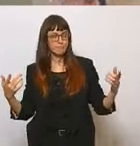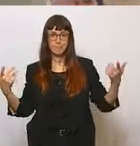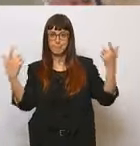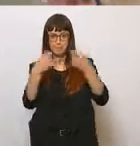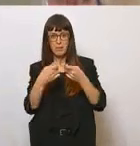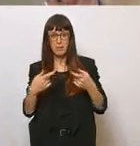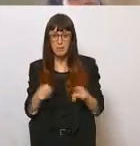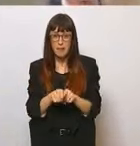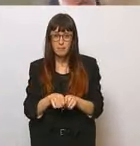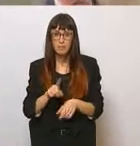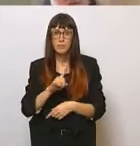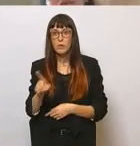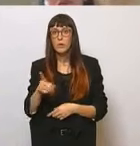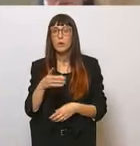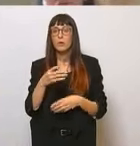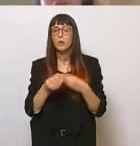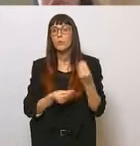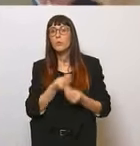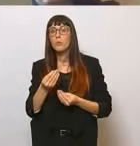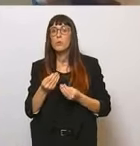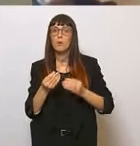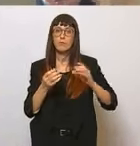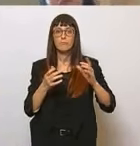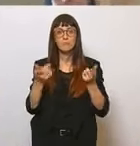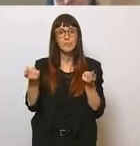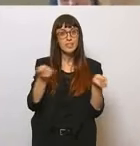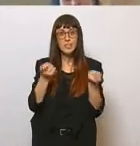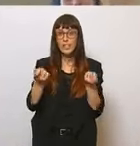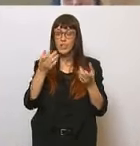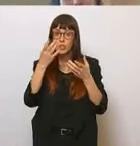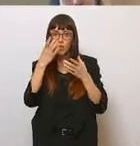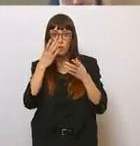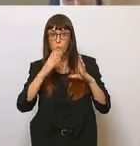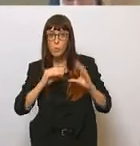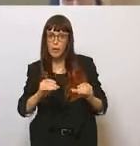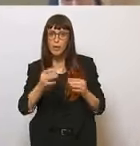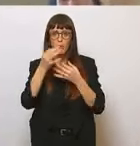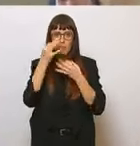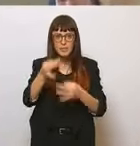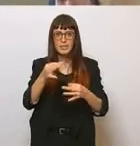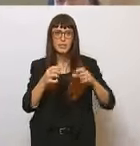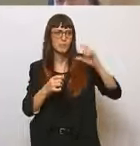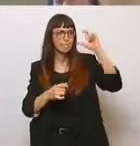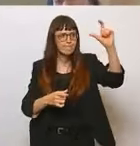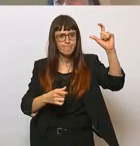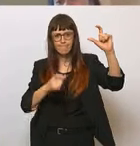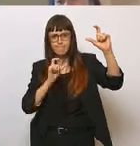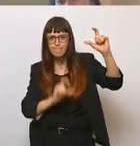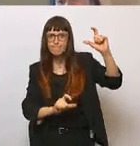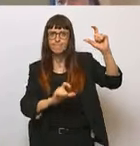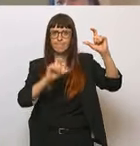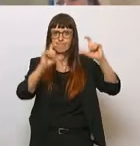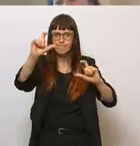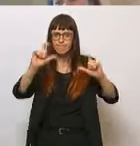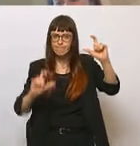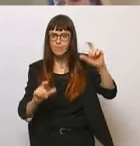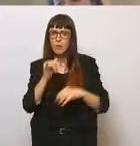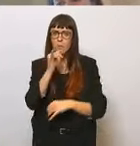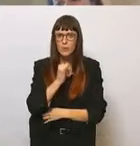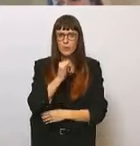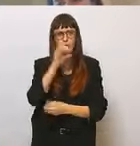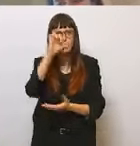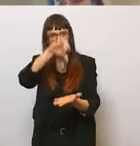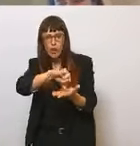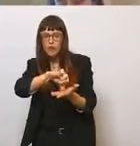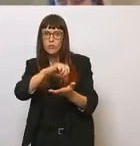vous pouvez mettre ça au milieu. Donc, ce n'est pas assez concret pour s'appliquer automatiquement, mais c'est assez concret pour